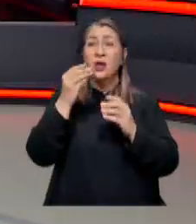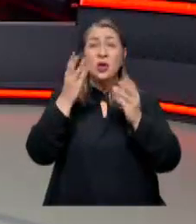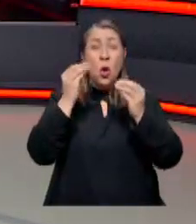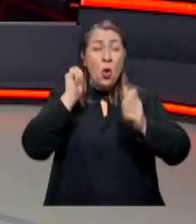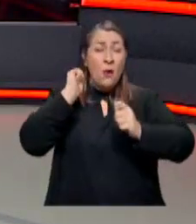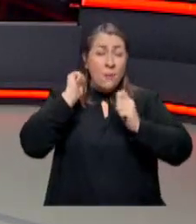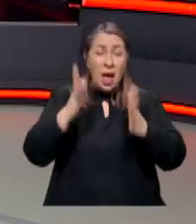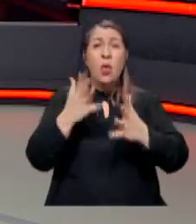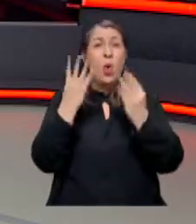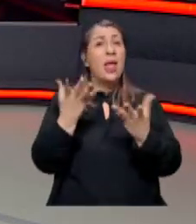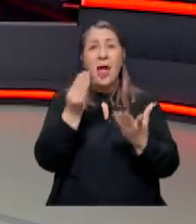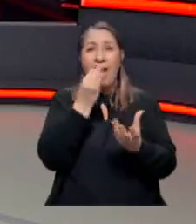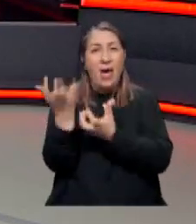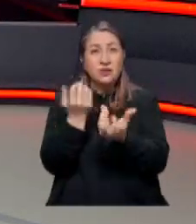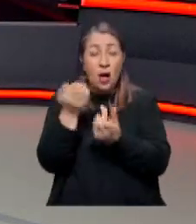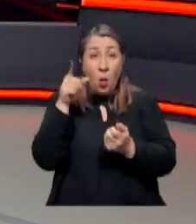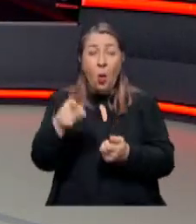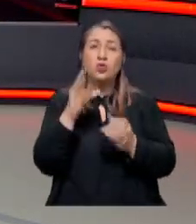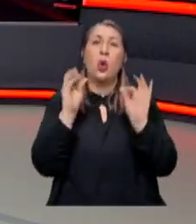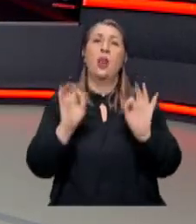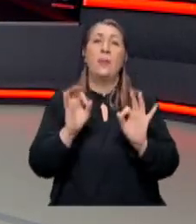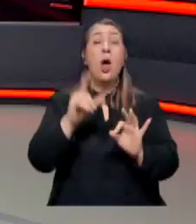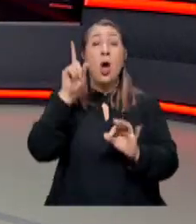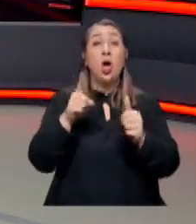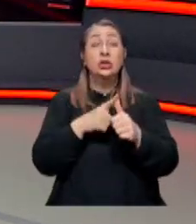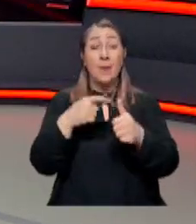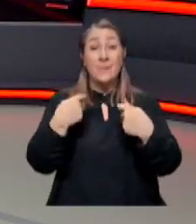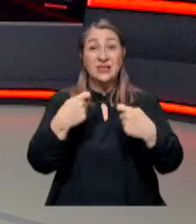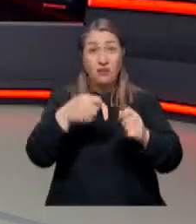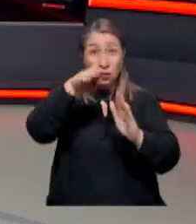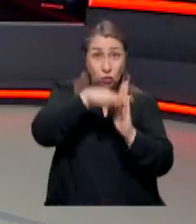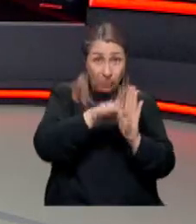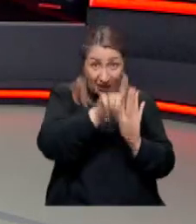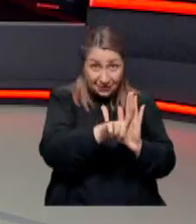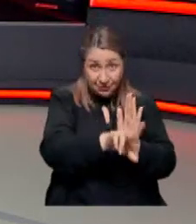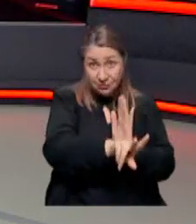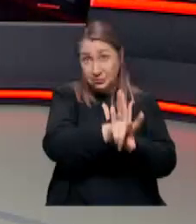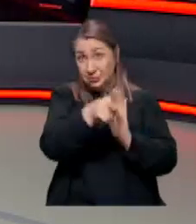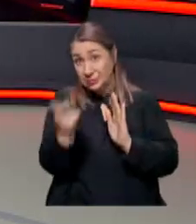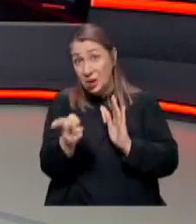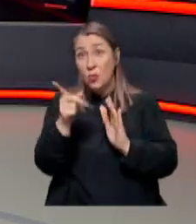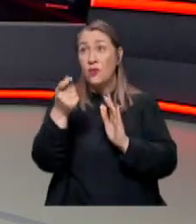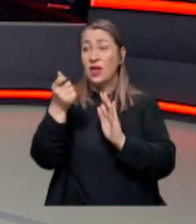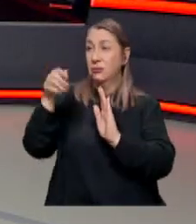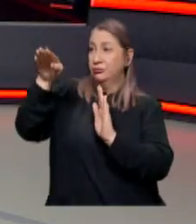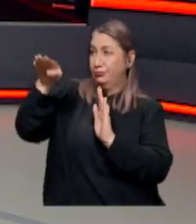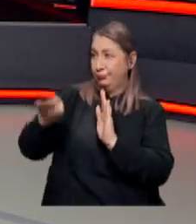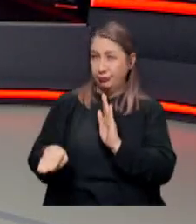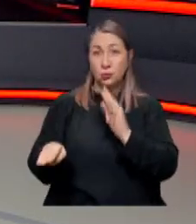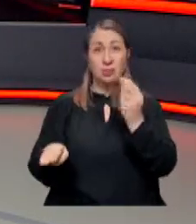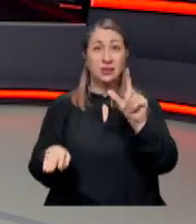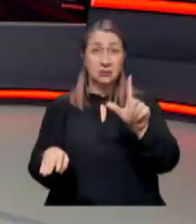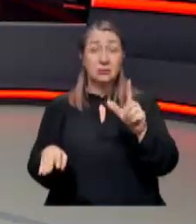çok konuşulan şey olduğu için işte o çok önemli. Önce maliyetleri düşürmek lazım bu fiyatların inmesi için